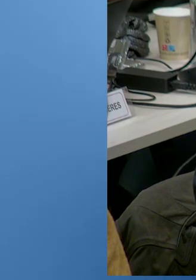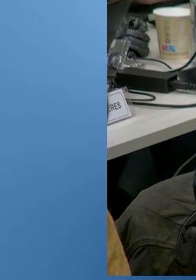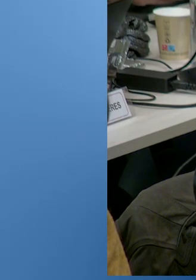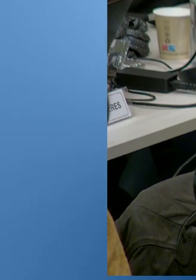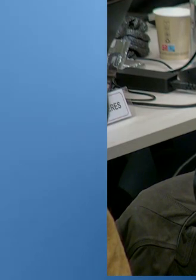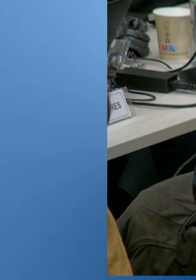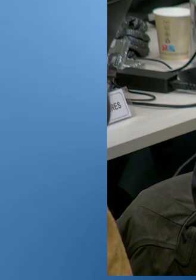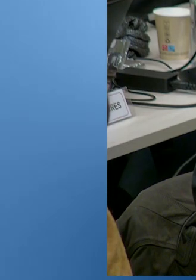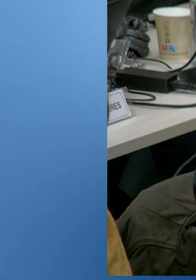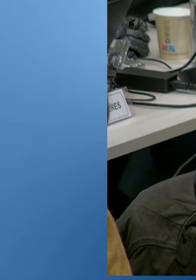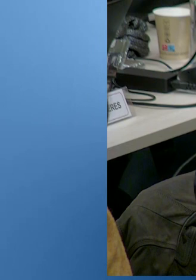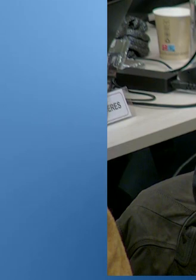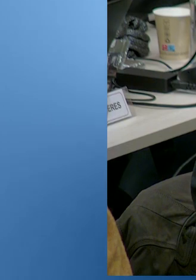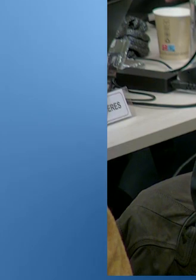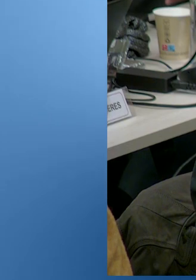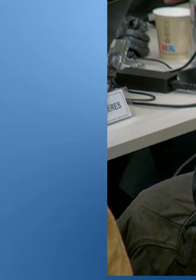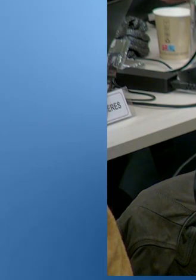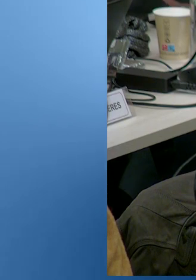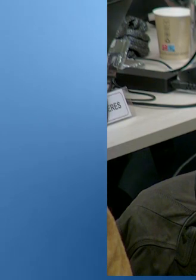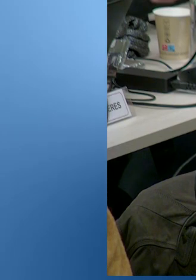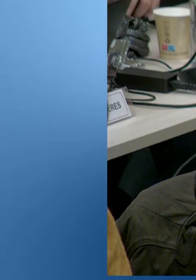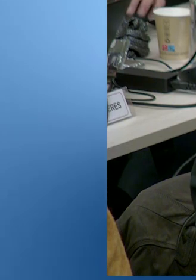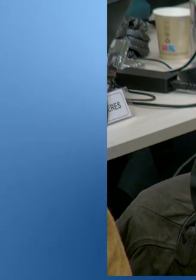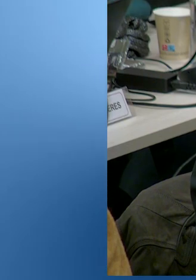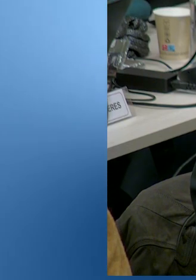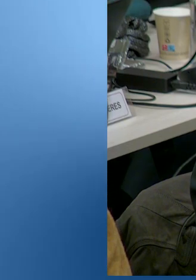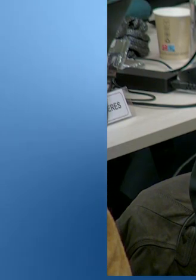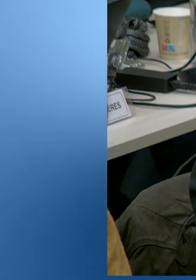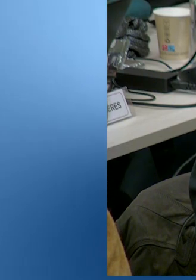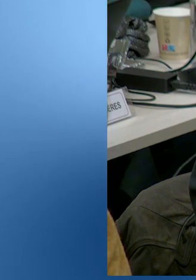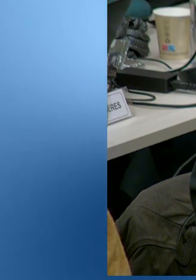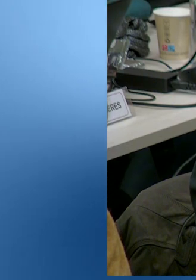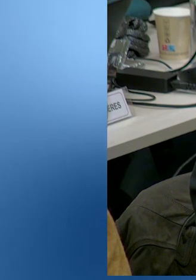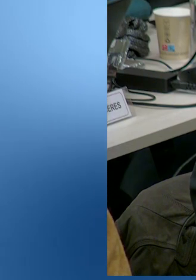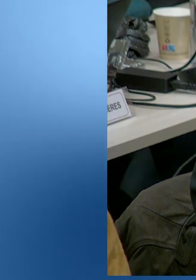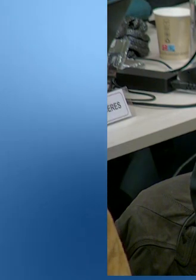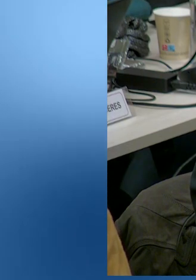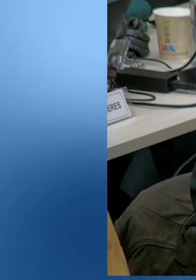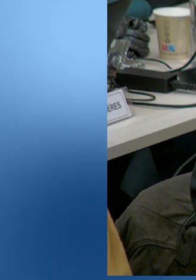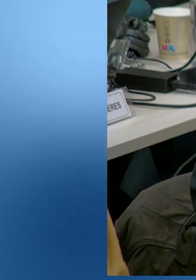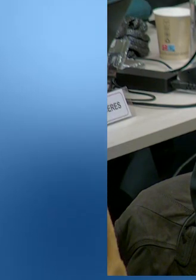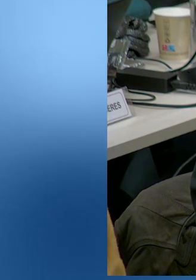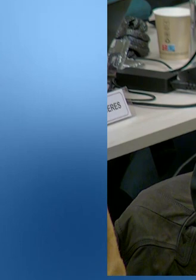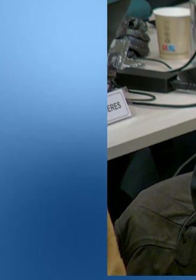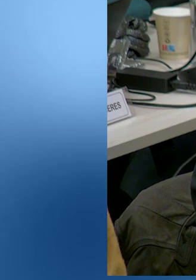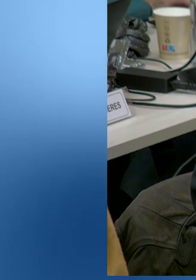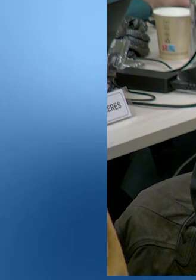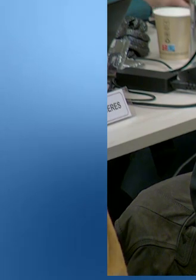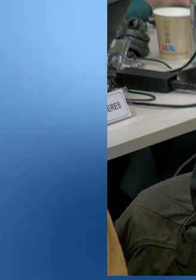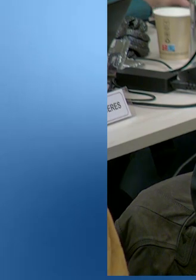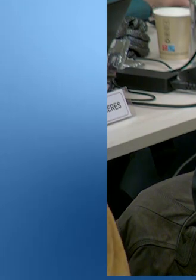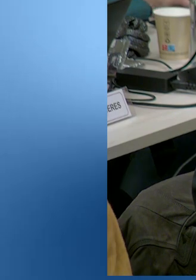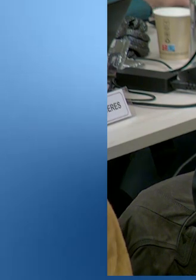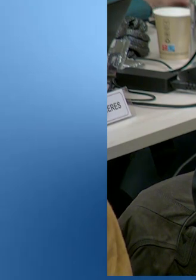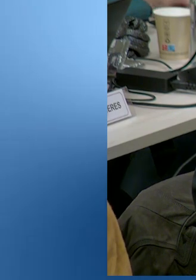ces 65 candidatures retenues il y en a 12 qui relèvent de la décoration et des Beaux Arts 14 qui relèvent des bijoux des accessoires des vêtements des